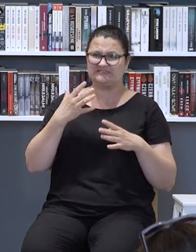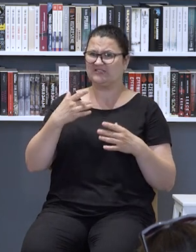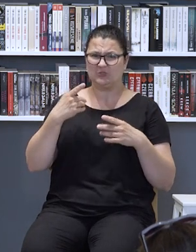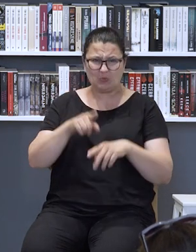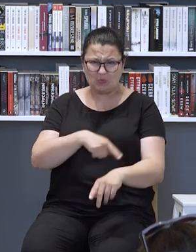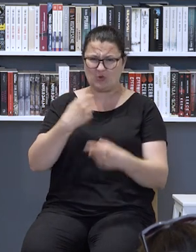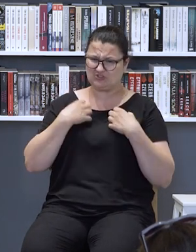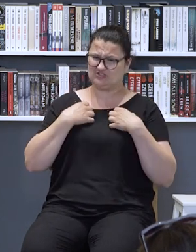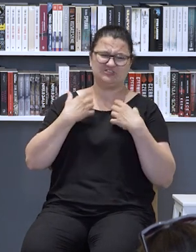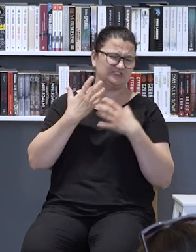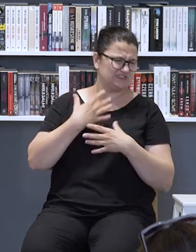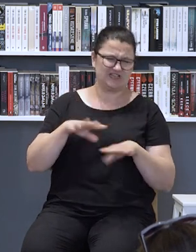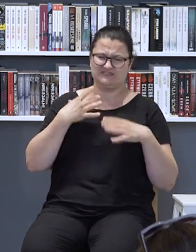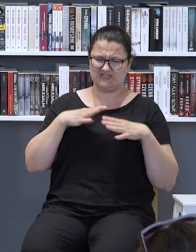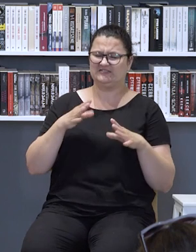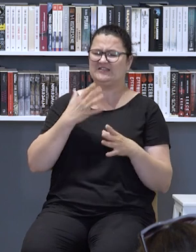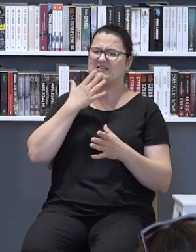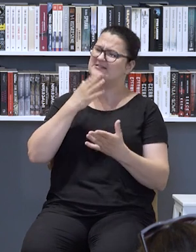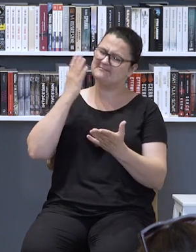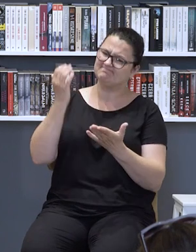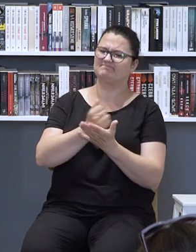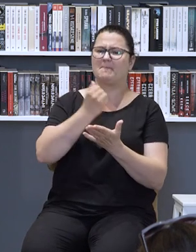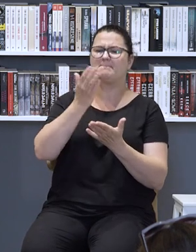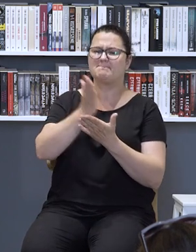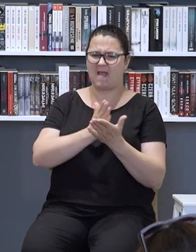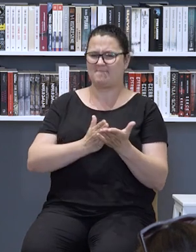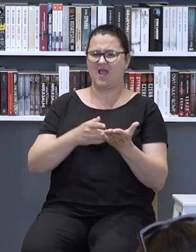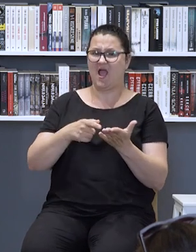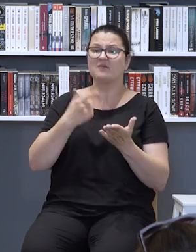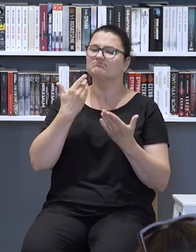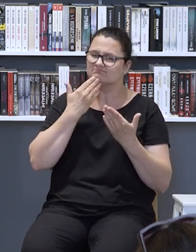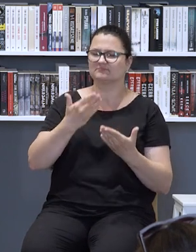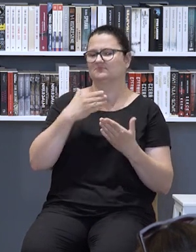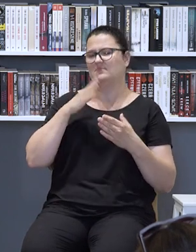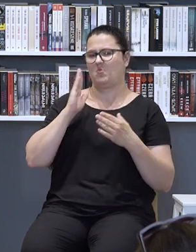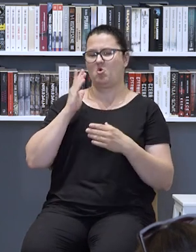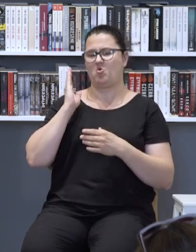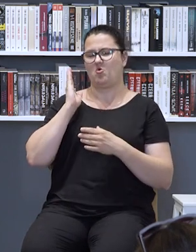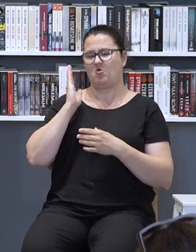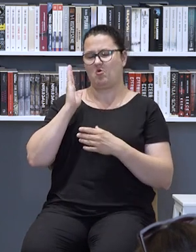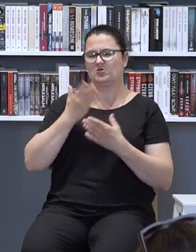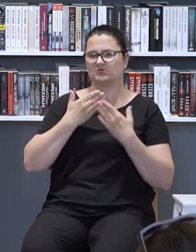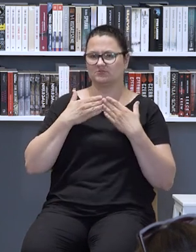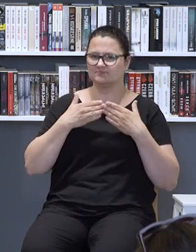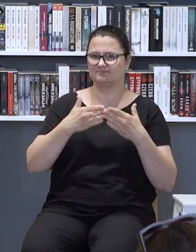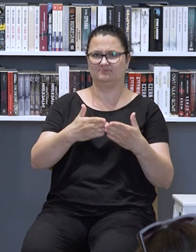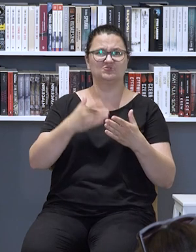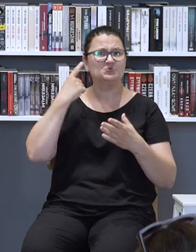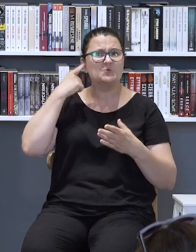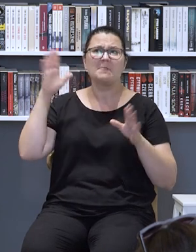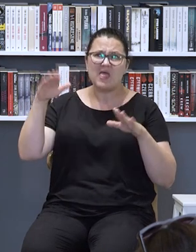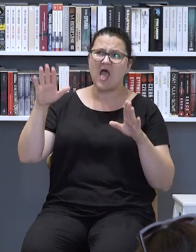i szukać tej mapy. On chce tylko, kurczę, wypłynąć i znowu usłyszeć krzyk mew, nie?